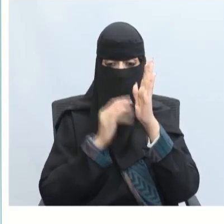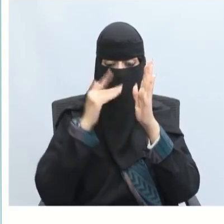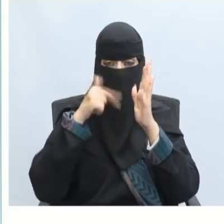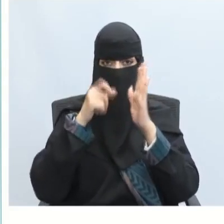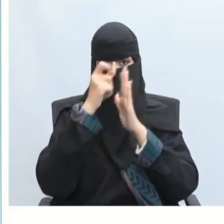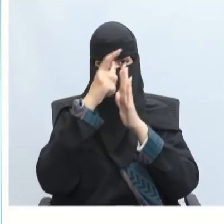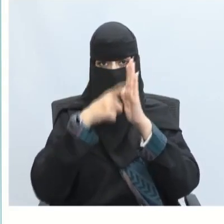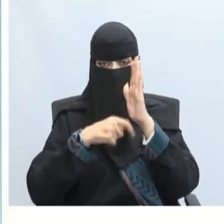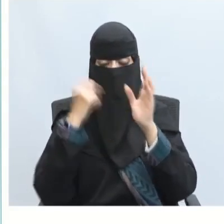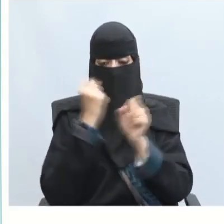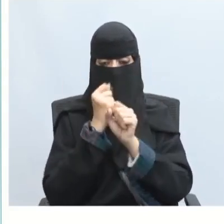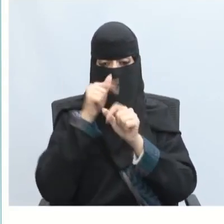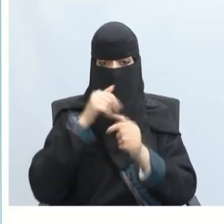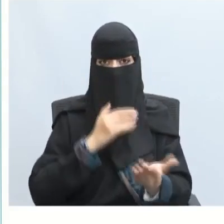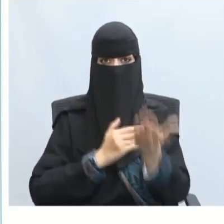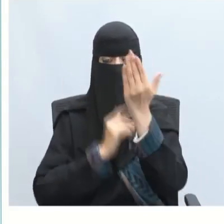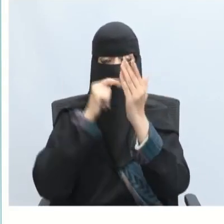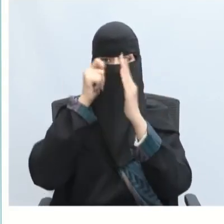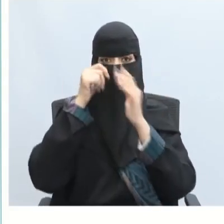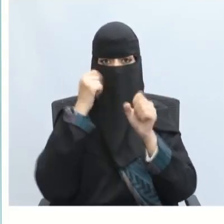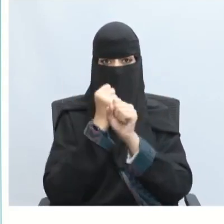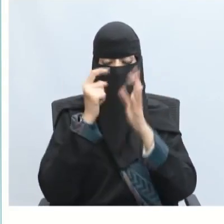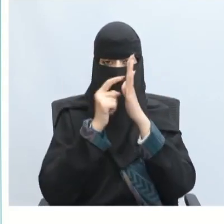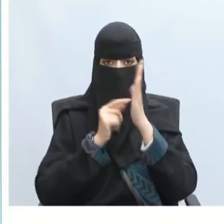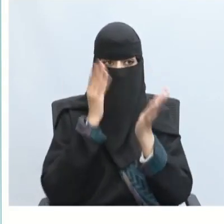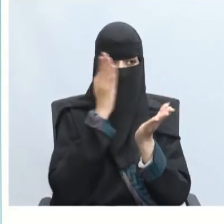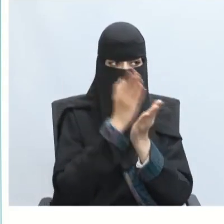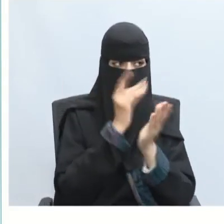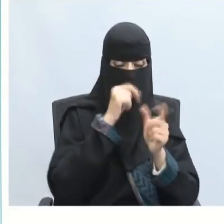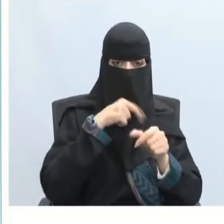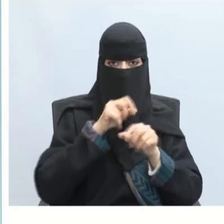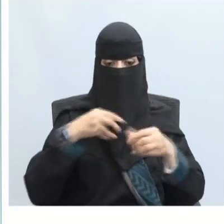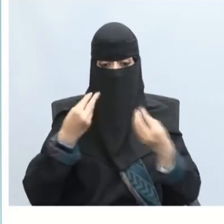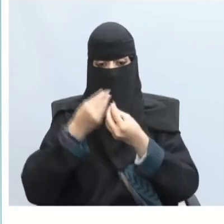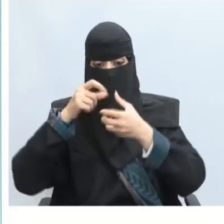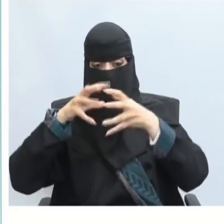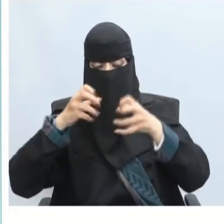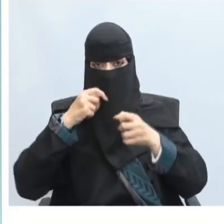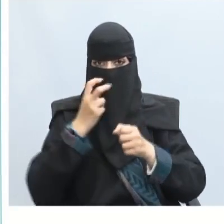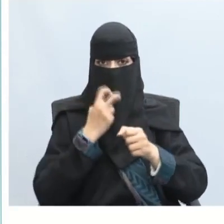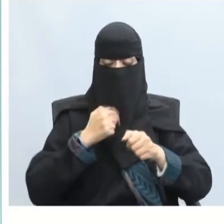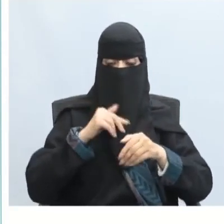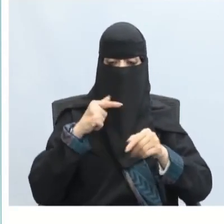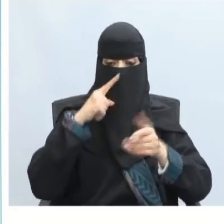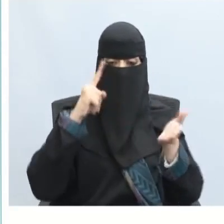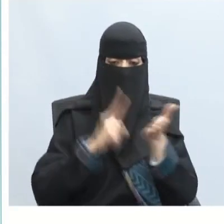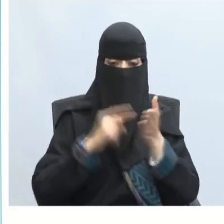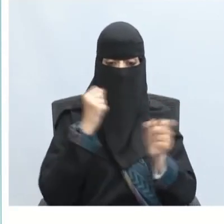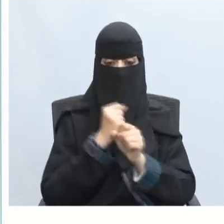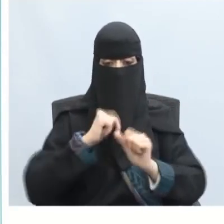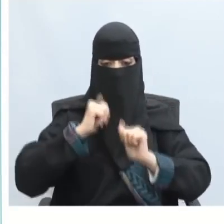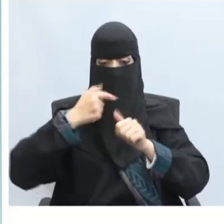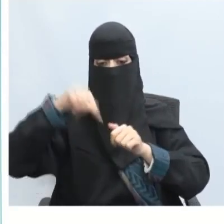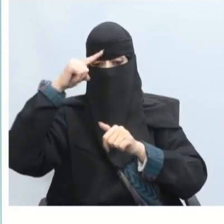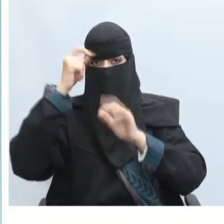تنفيذ الاحكام العامه لنظام معين وتتضمن تفاصيل قواعدها ما يلزم لتطبيق قواعد